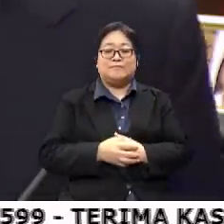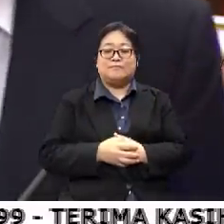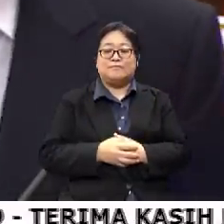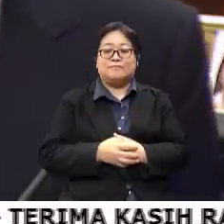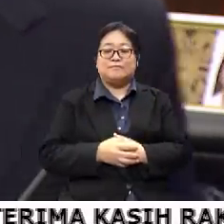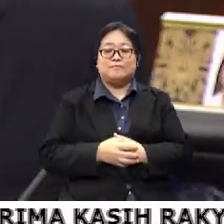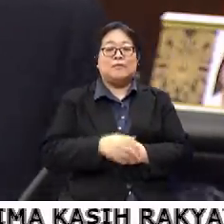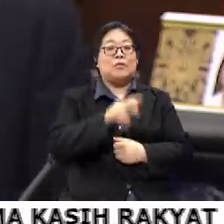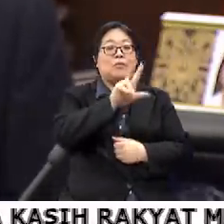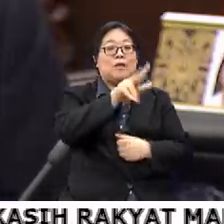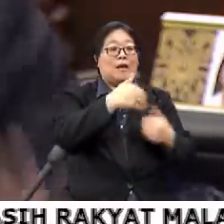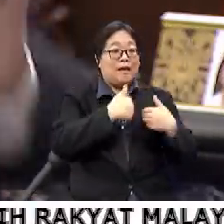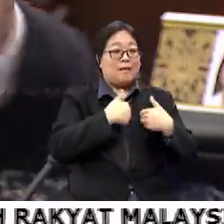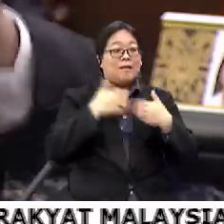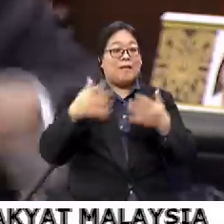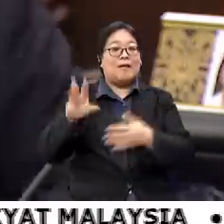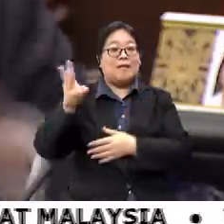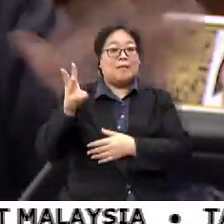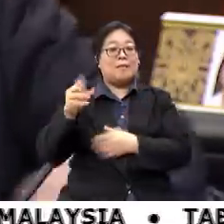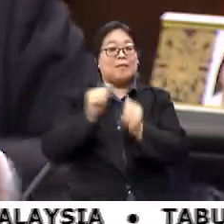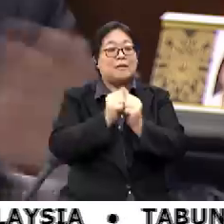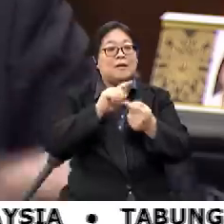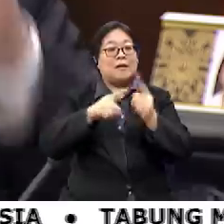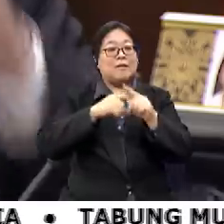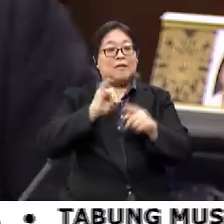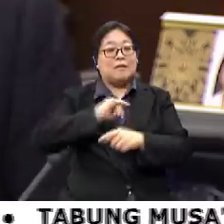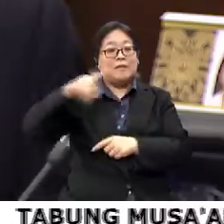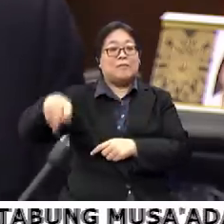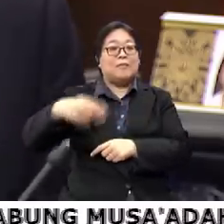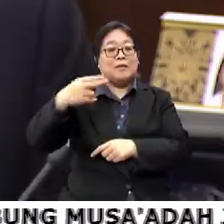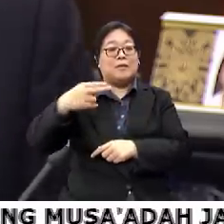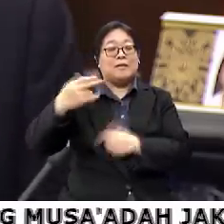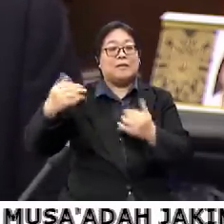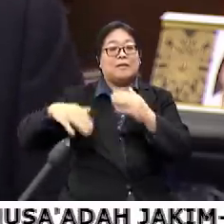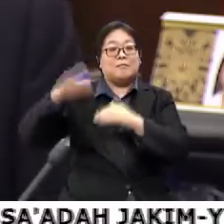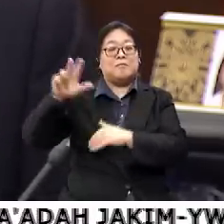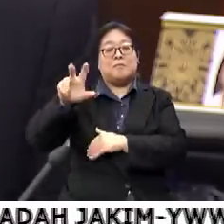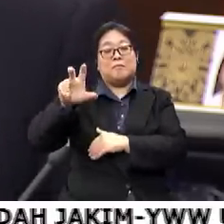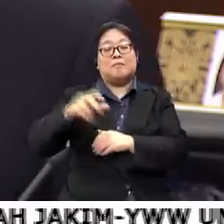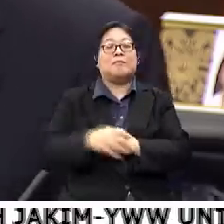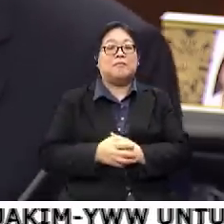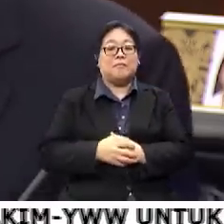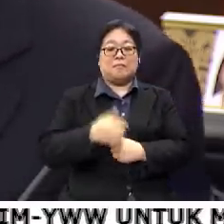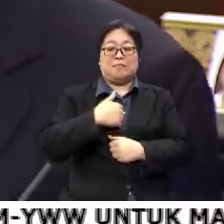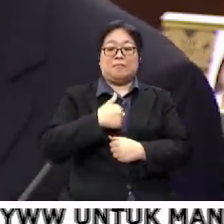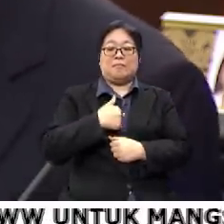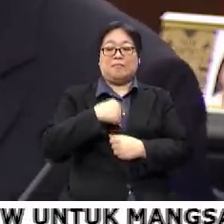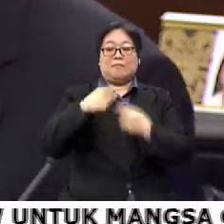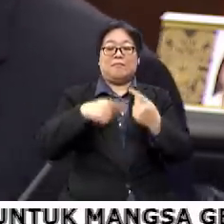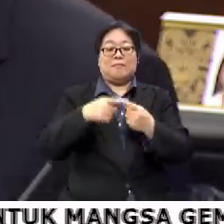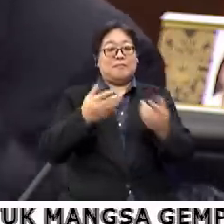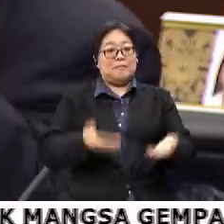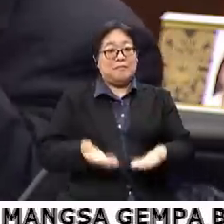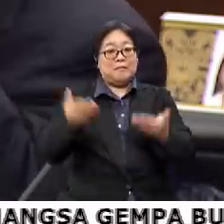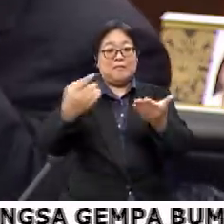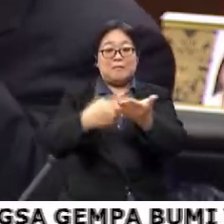daripada 23. Ya, bersama dengan rakan-rakan saya dalam Pakatan Harapan 30 lebih. Ya. Dan saya bila membawa perkara ini,